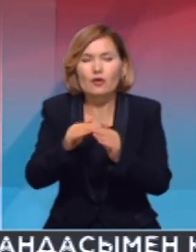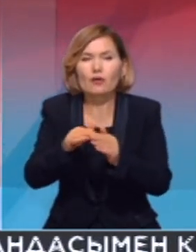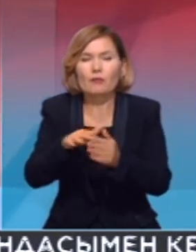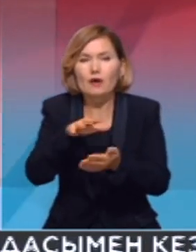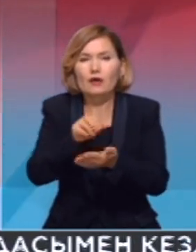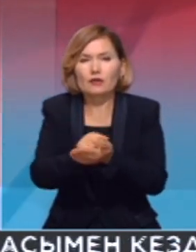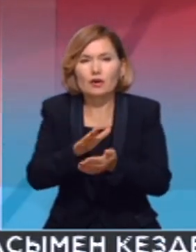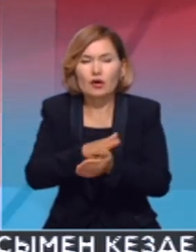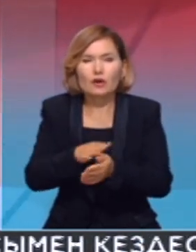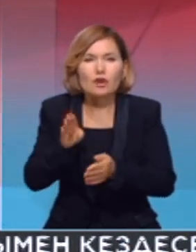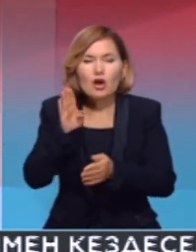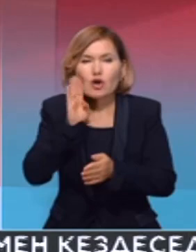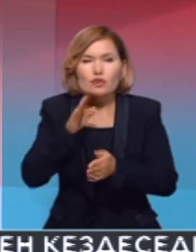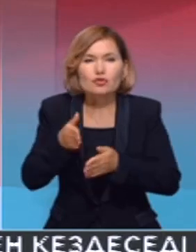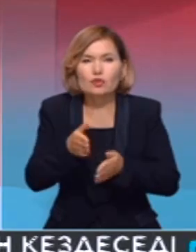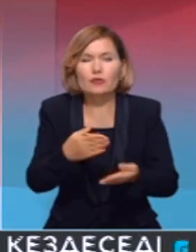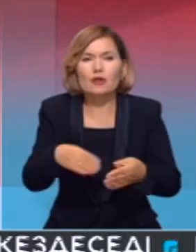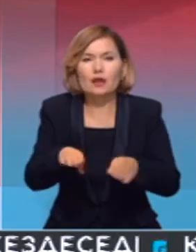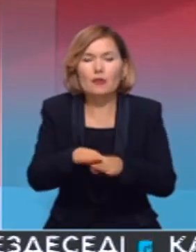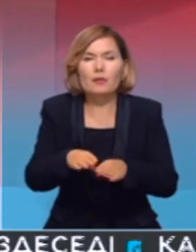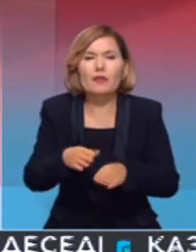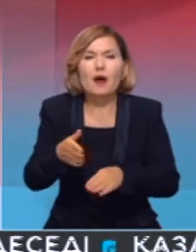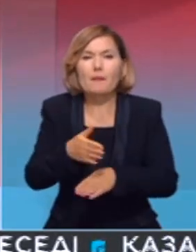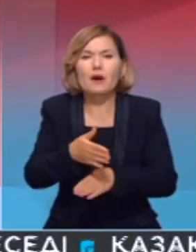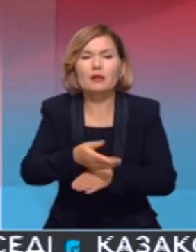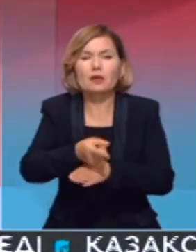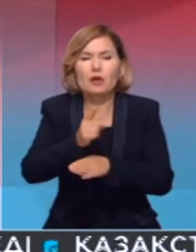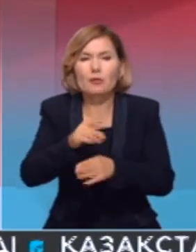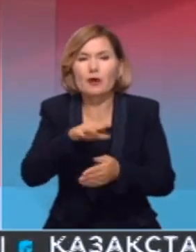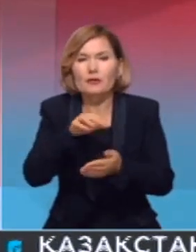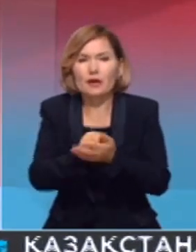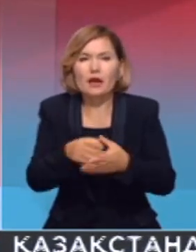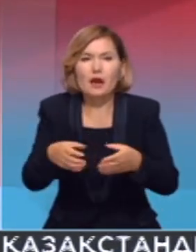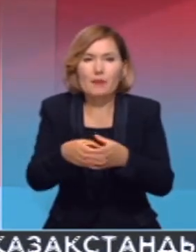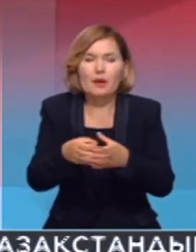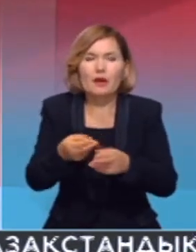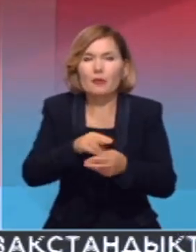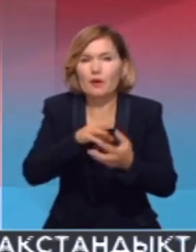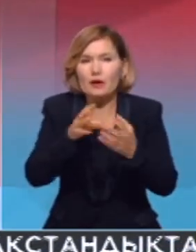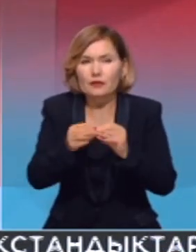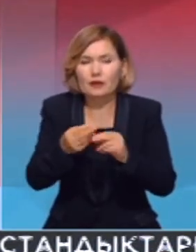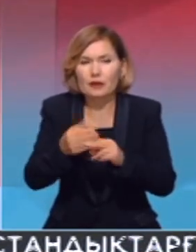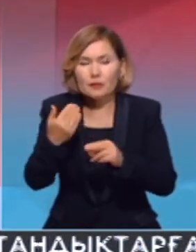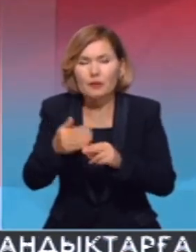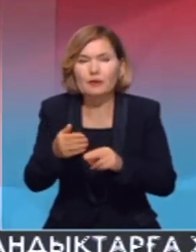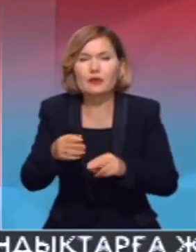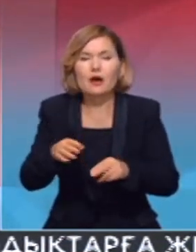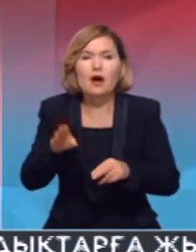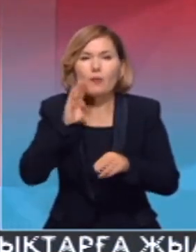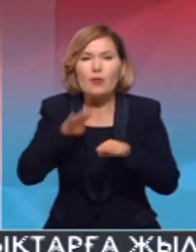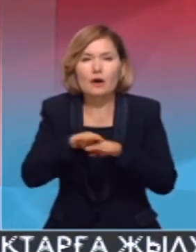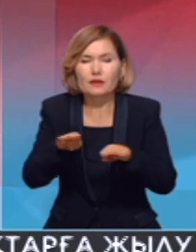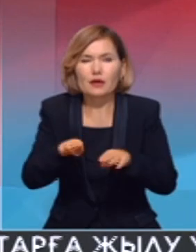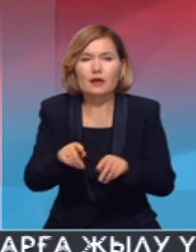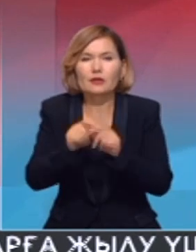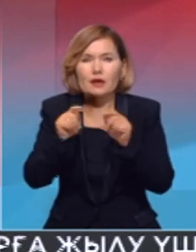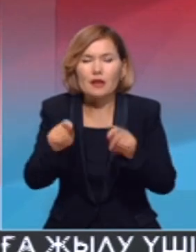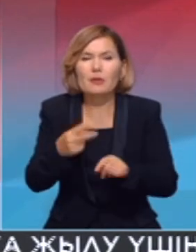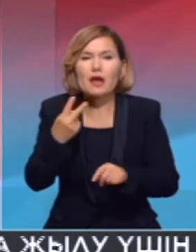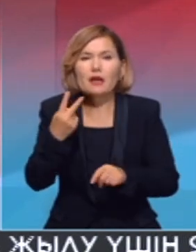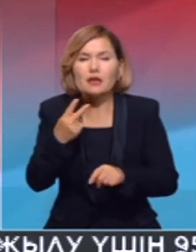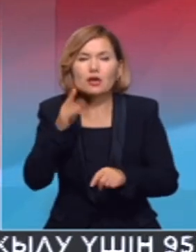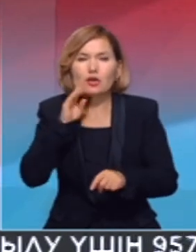дейді. Айтуларынша, бастапқыда балық шаруашылығымен айналысамын деген компания бертін келе бассейндер салып, екі арықтың